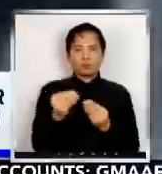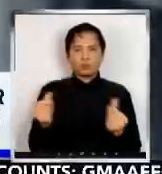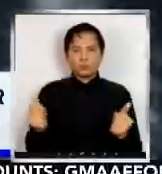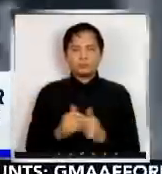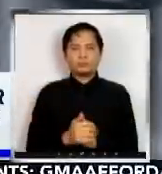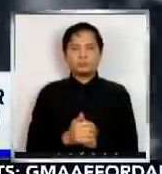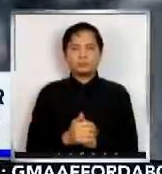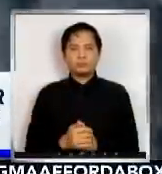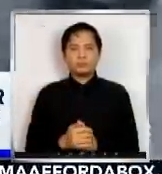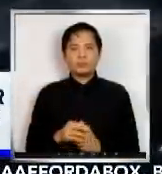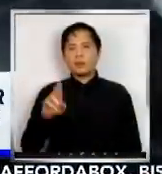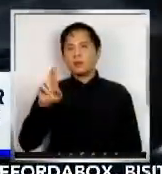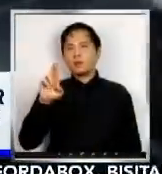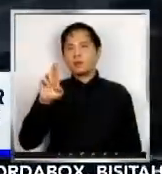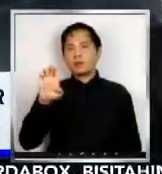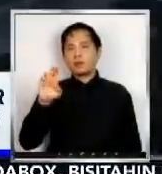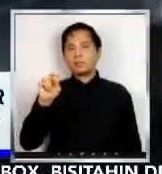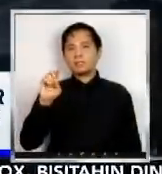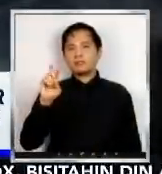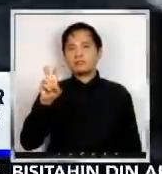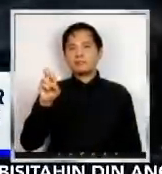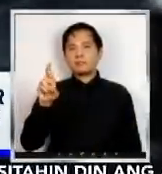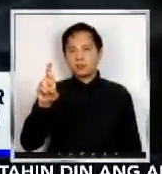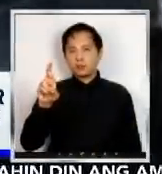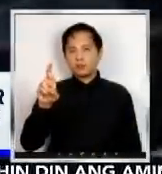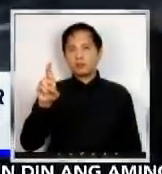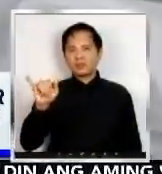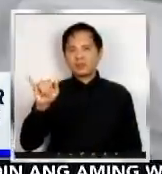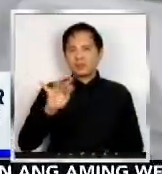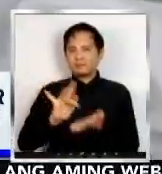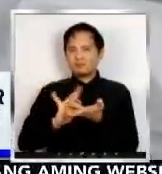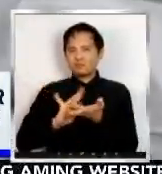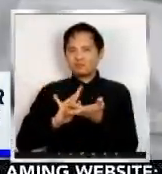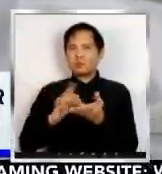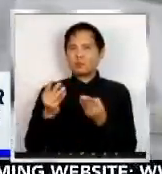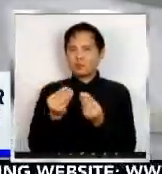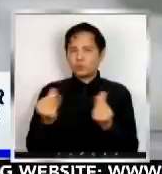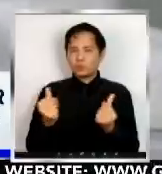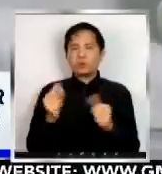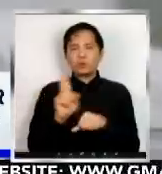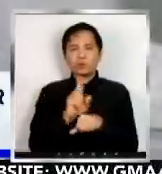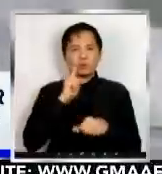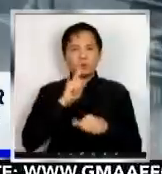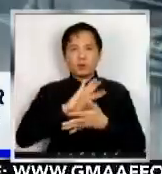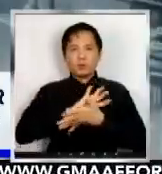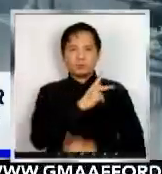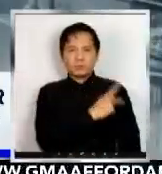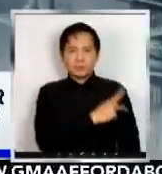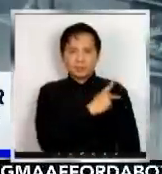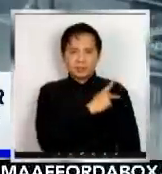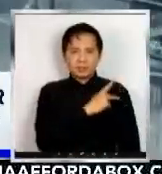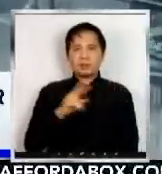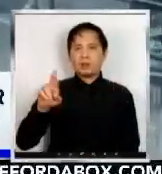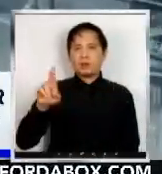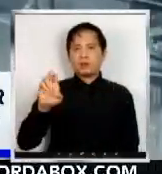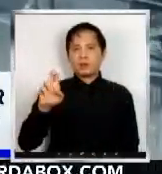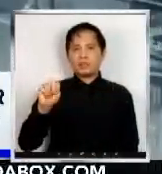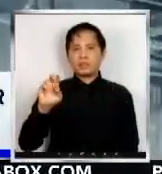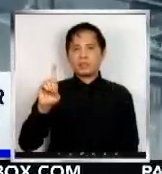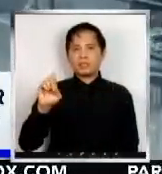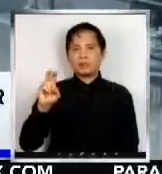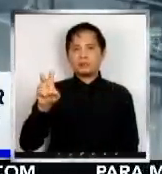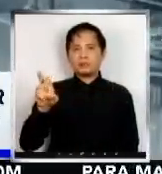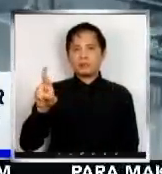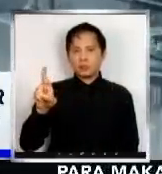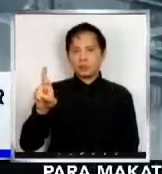at tocilizumab na ginagamit sa COVID patients. Ang remdesivir ay antiviral drug na nagagamit sa Pilipinas